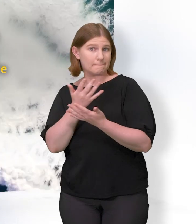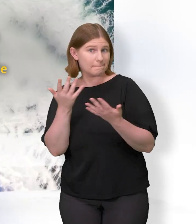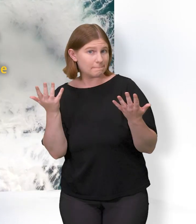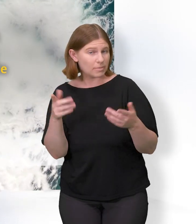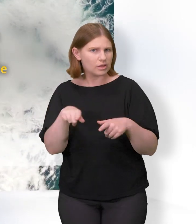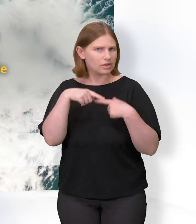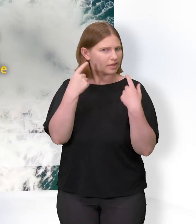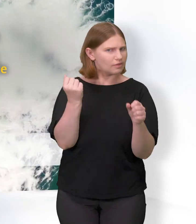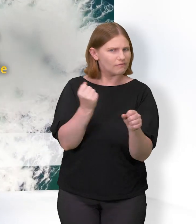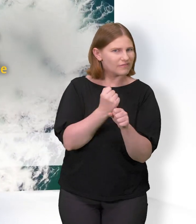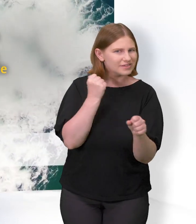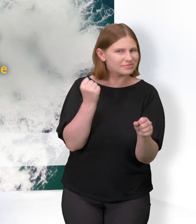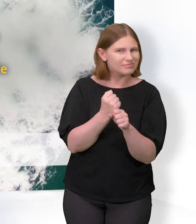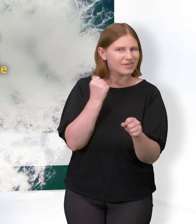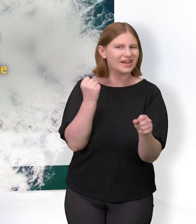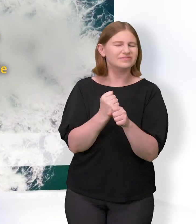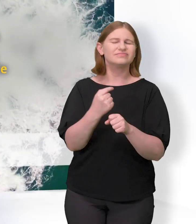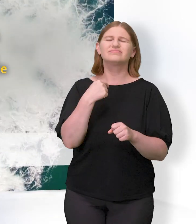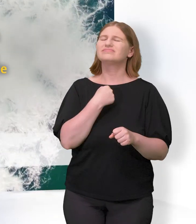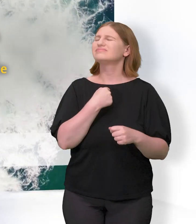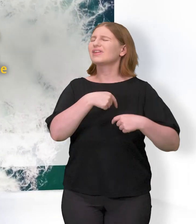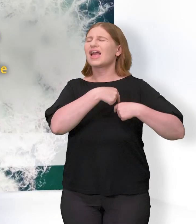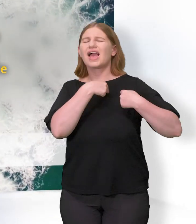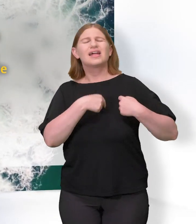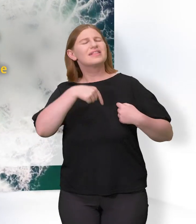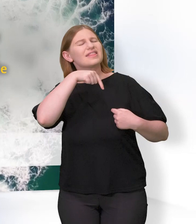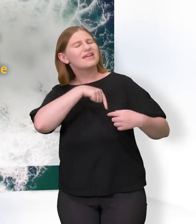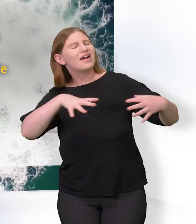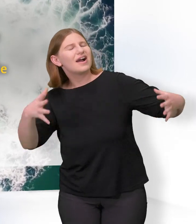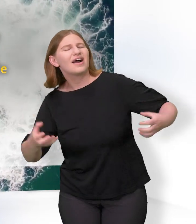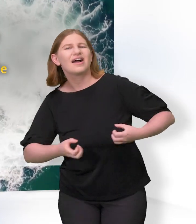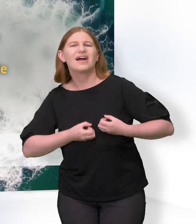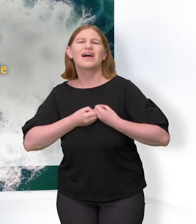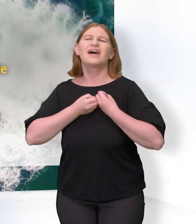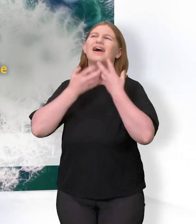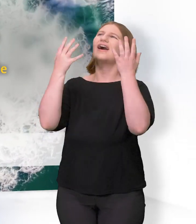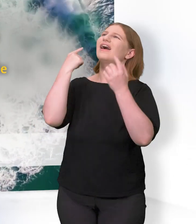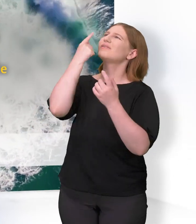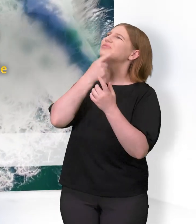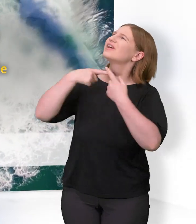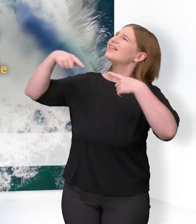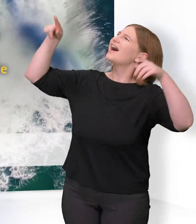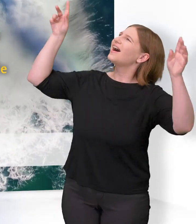tausendfachen Mund, so stimmt ich da.